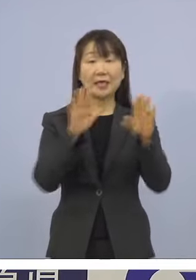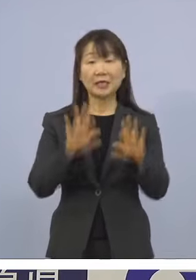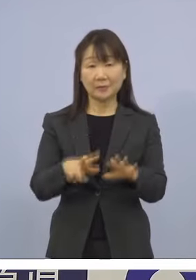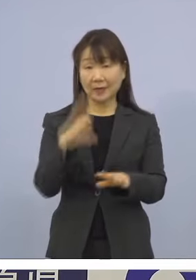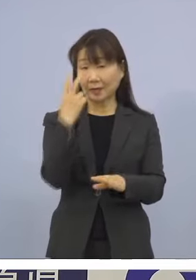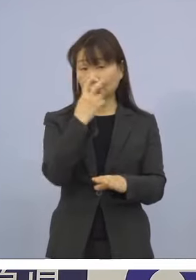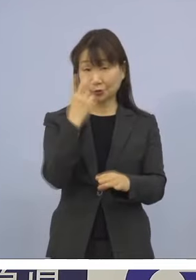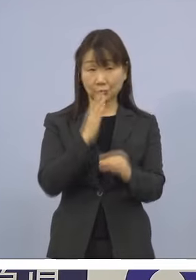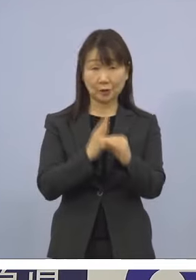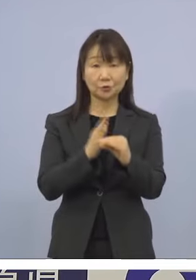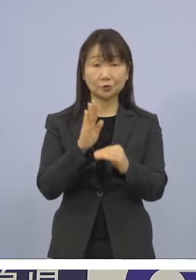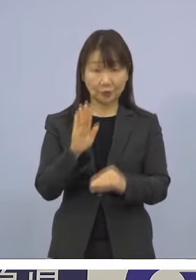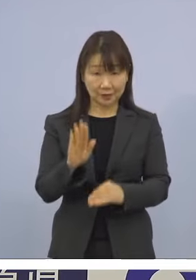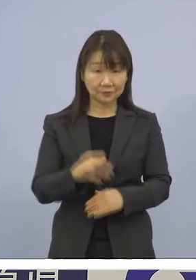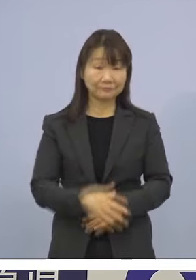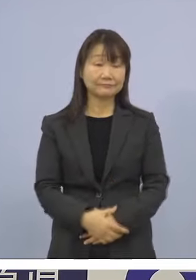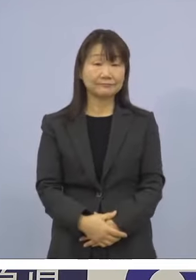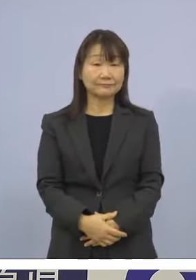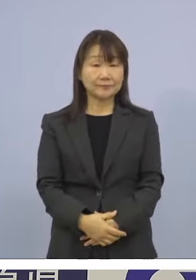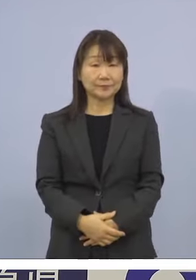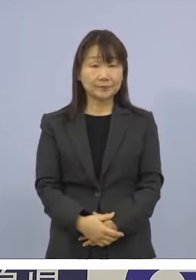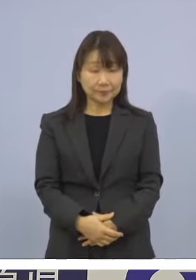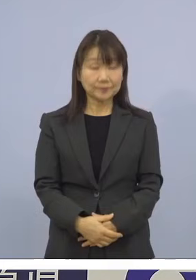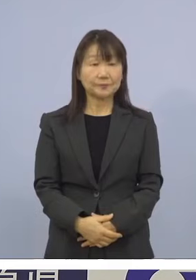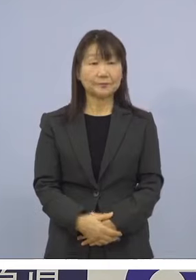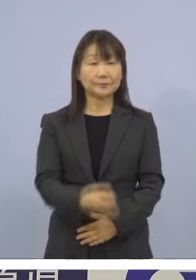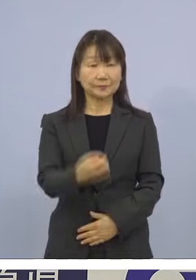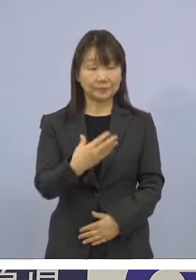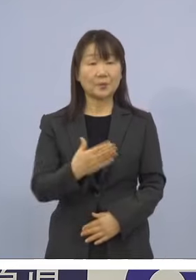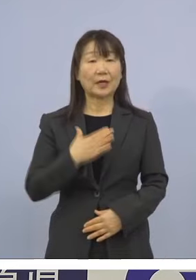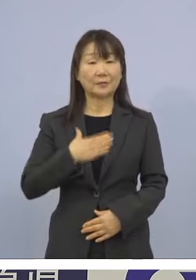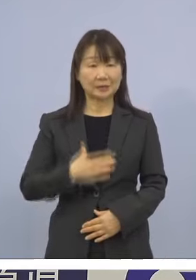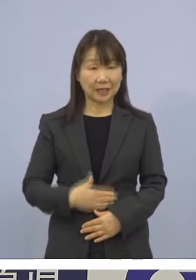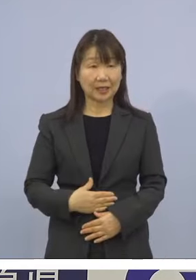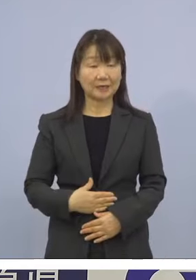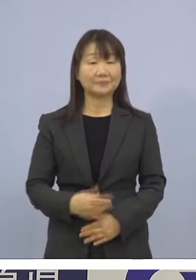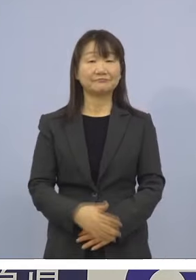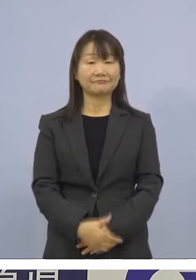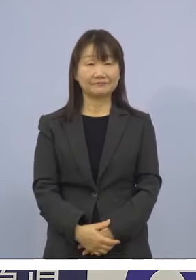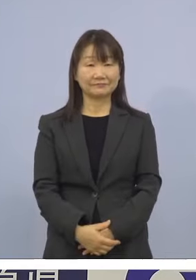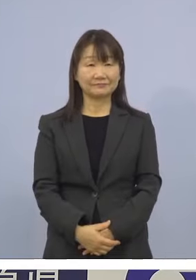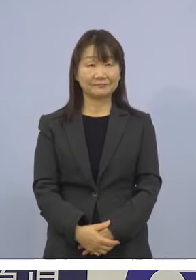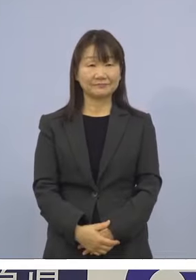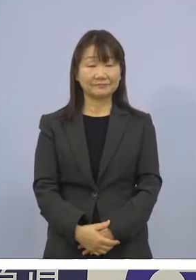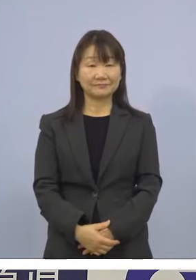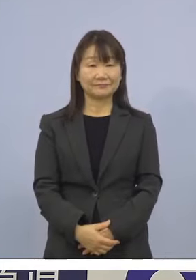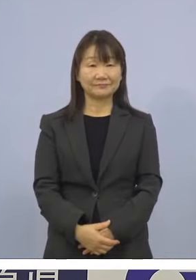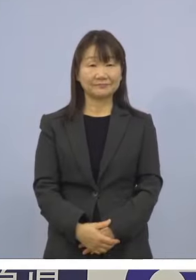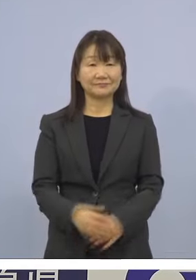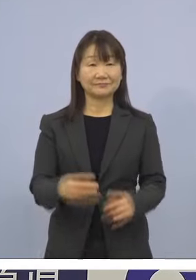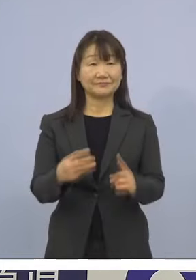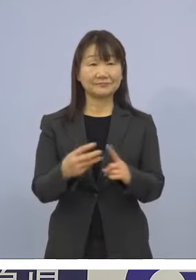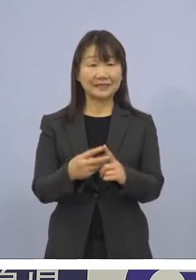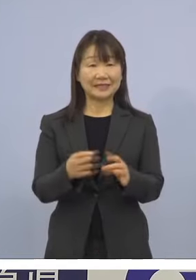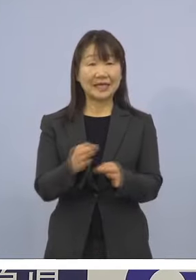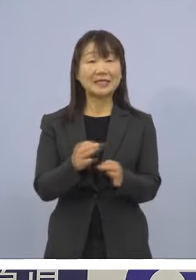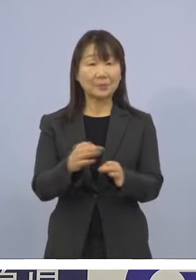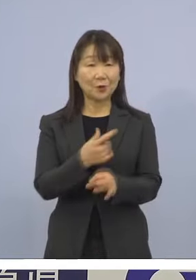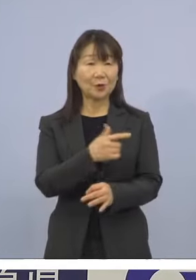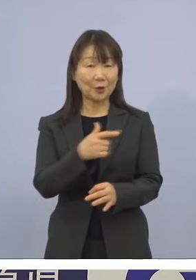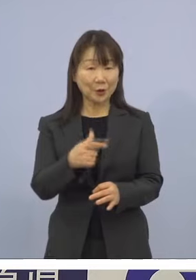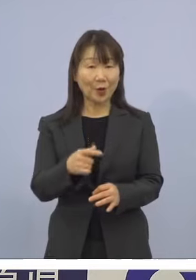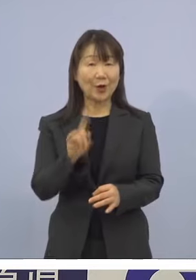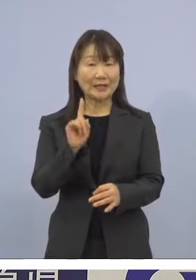進めていると、まあ、こういうことでございます。はい、あの日経さんもあのいろいろ一面で政労司会ありがとうございました